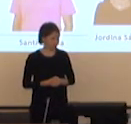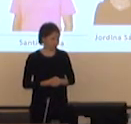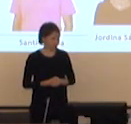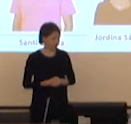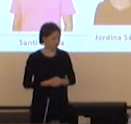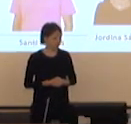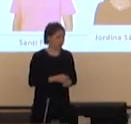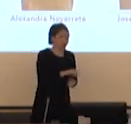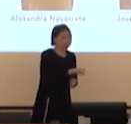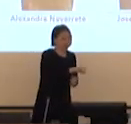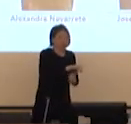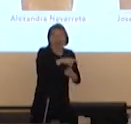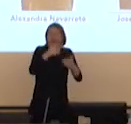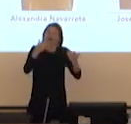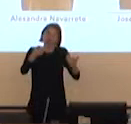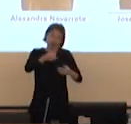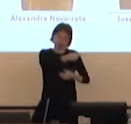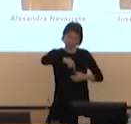curs.